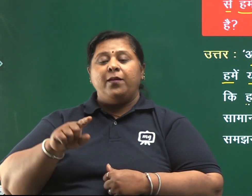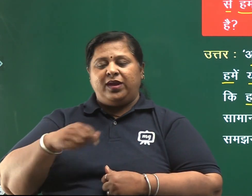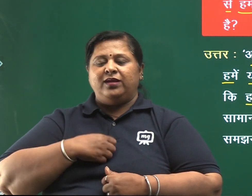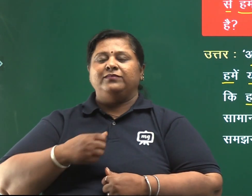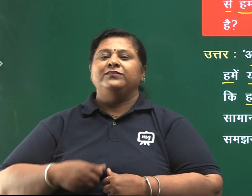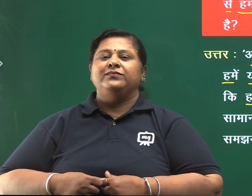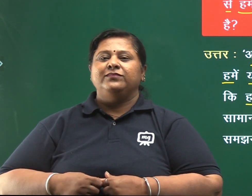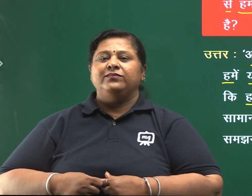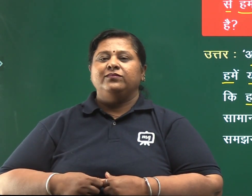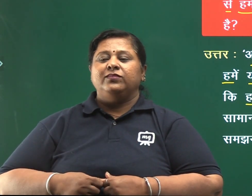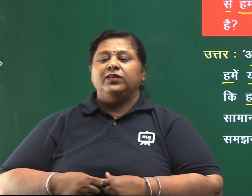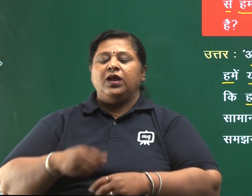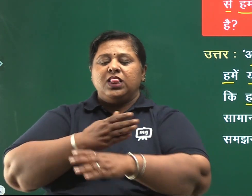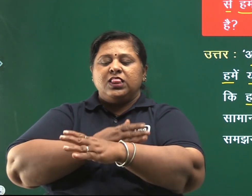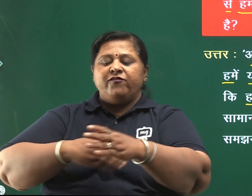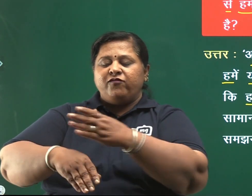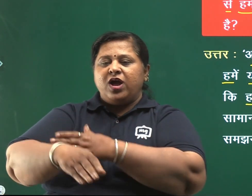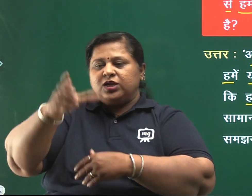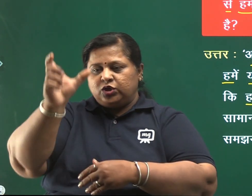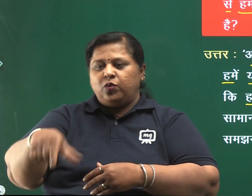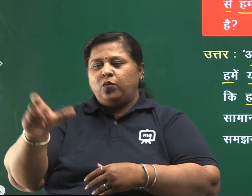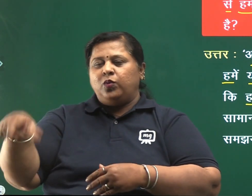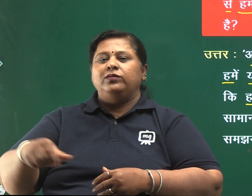हमें दिव्यांग जनों को